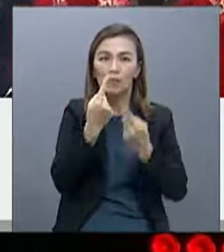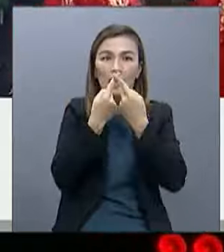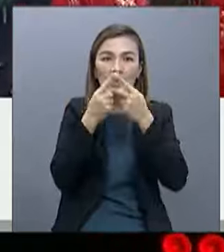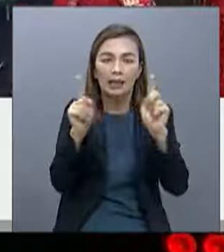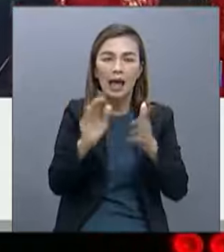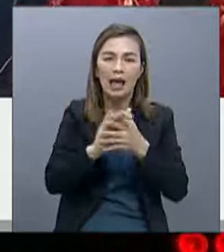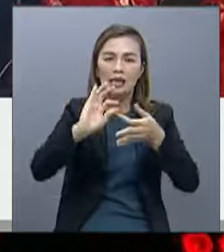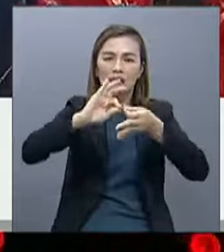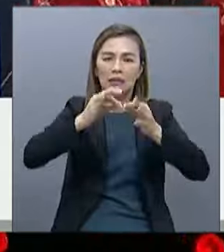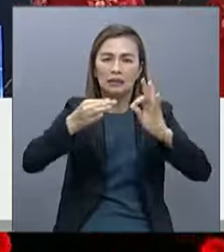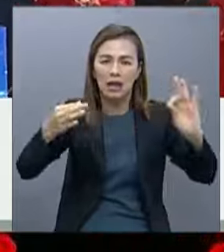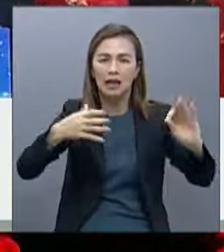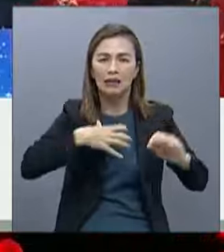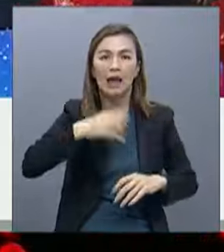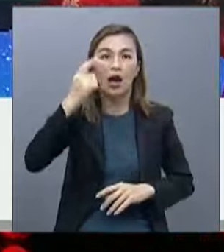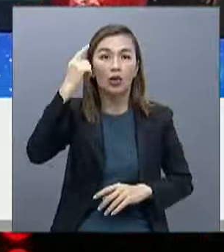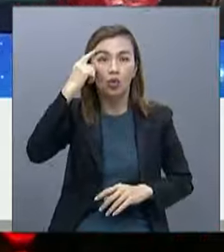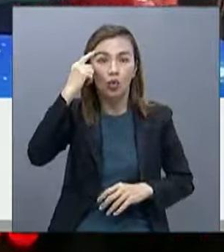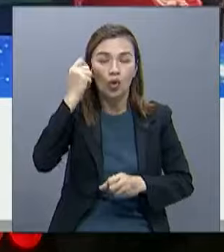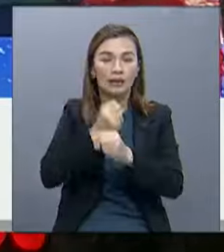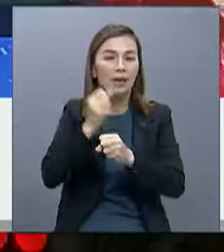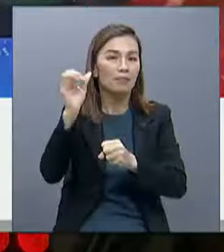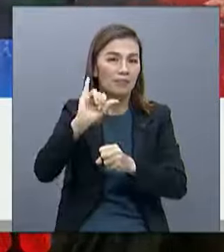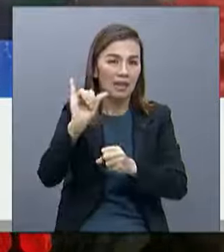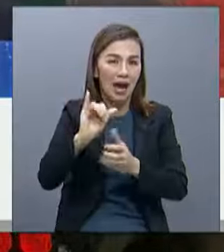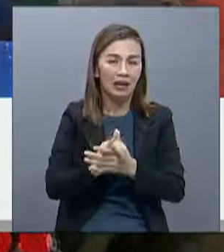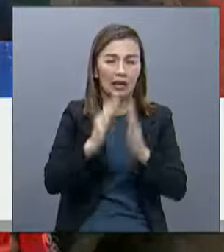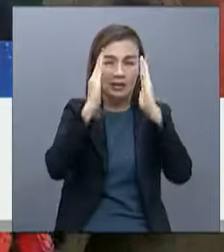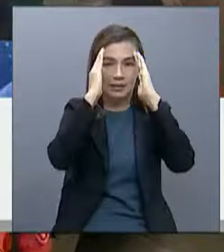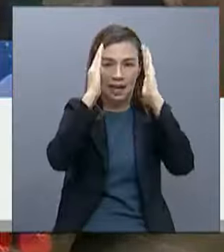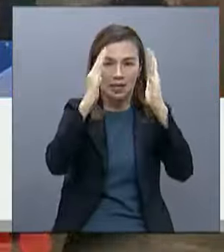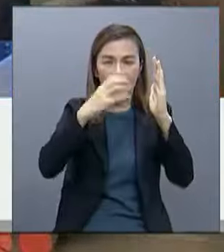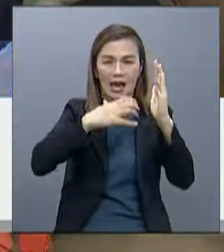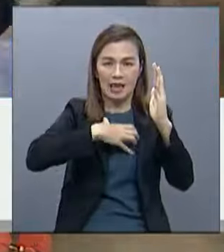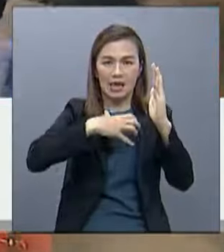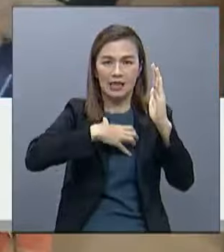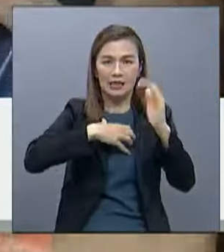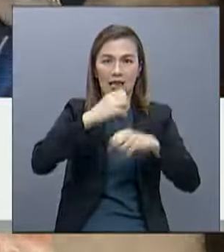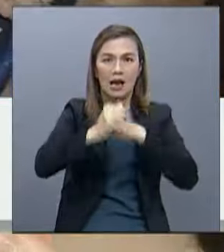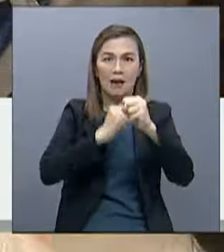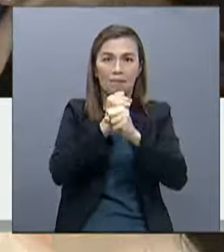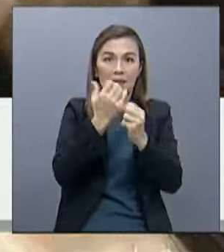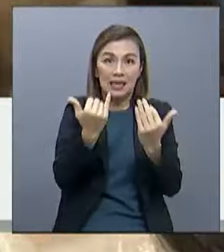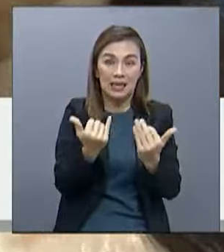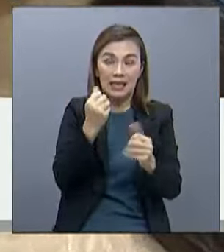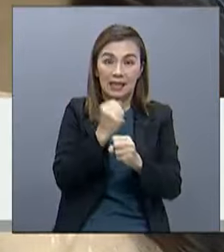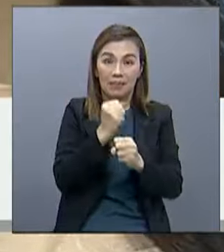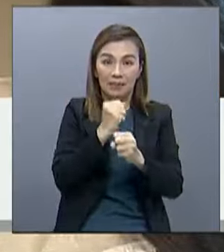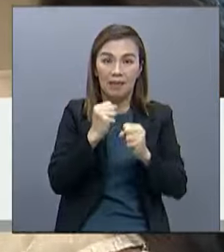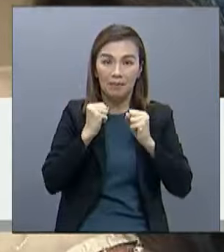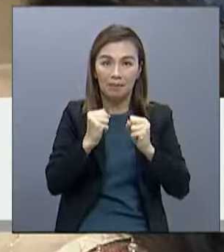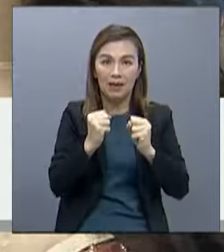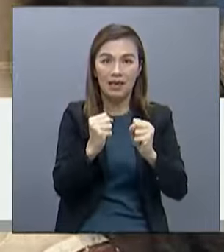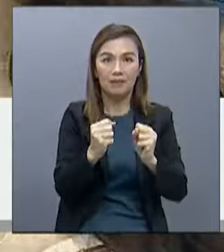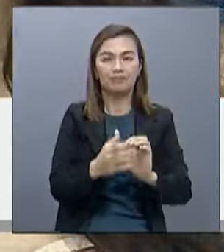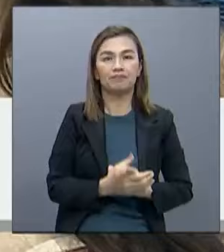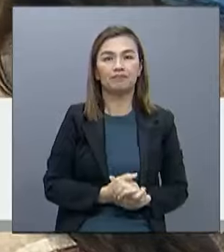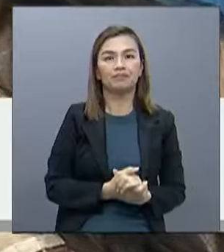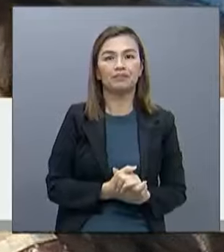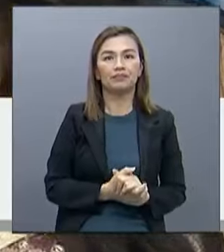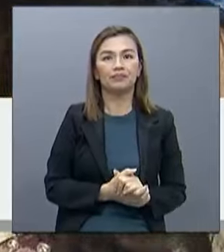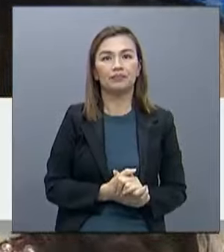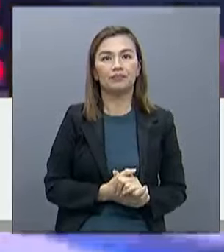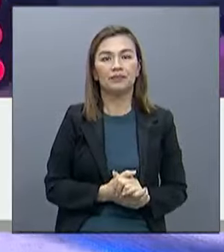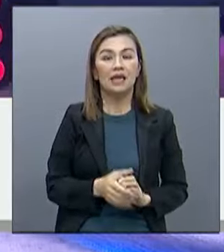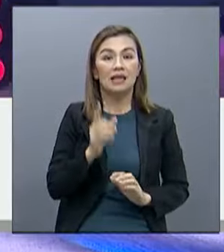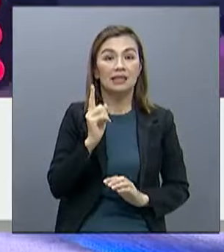ใจที่ยังไม่เคยทำและตั้งใจว่าหากไม่มีอะไรผิดพลาดปีนี้จะต้องทำให้ได้ ส่วนใหญ่ก็ถ้าในทางจีน